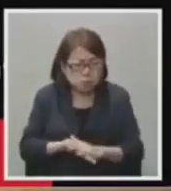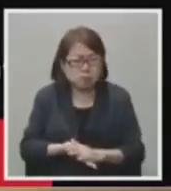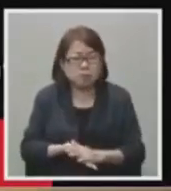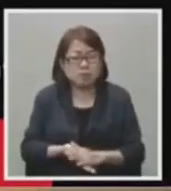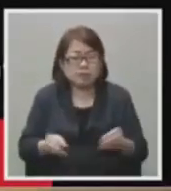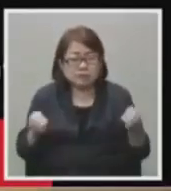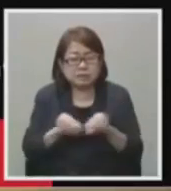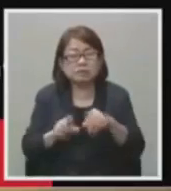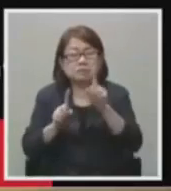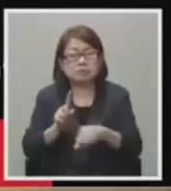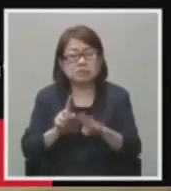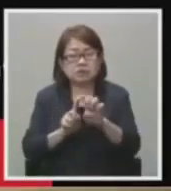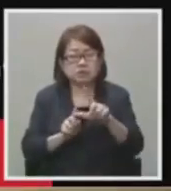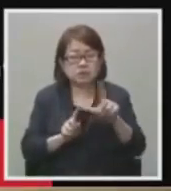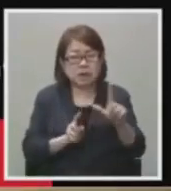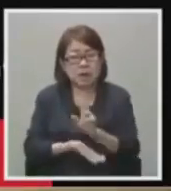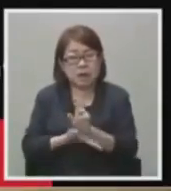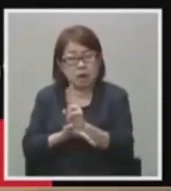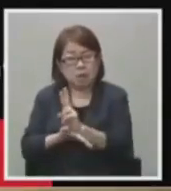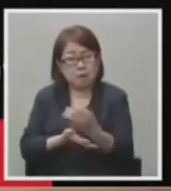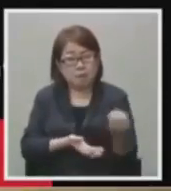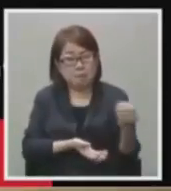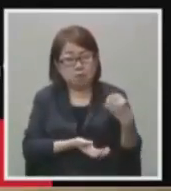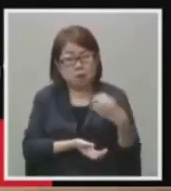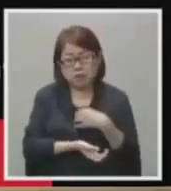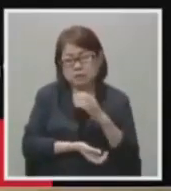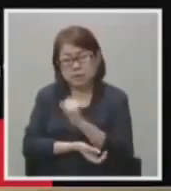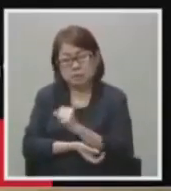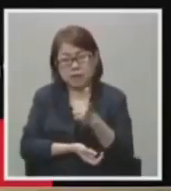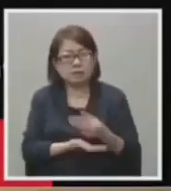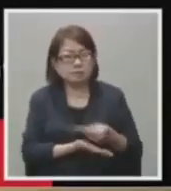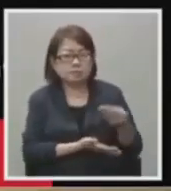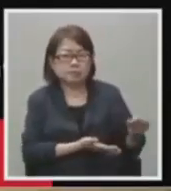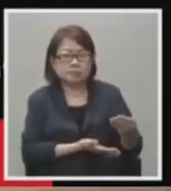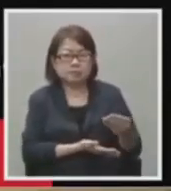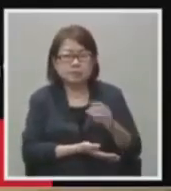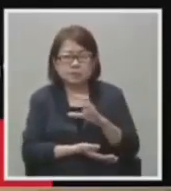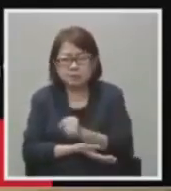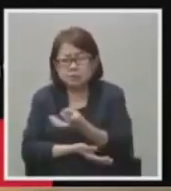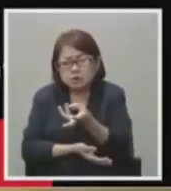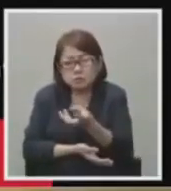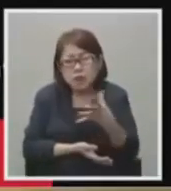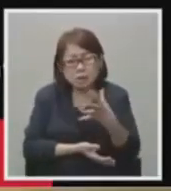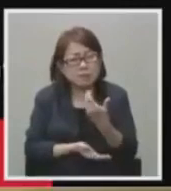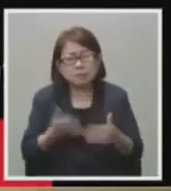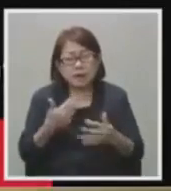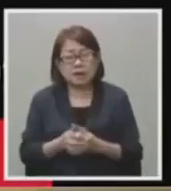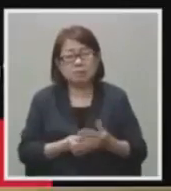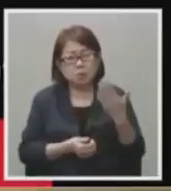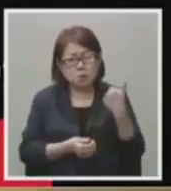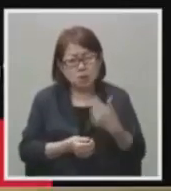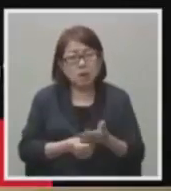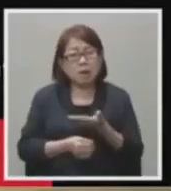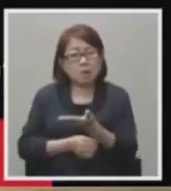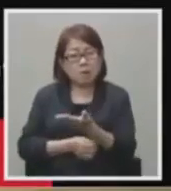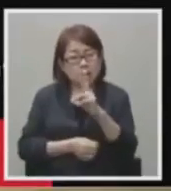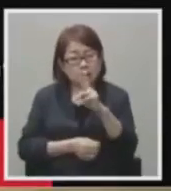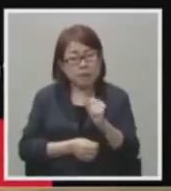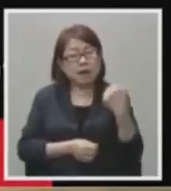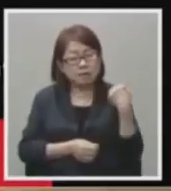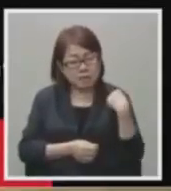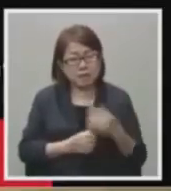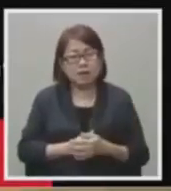างวัลนำจับไม่ว่าจะเท่าไหร่ก็ไม่ได้ว่าท่านก็เคยมาขอสภาแห่งนี้ท่านมา